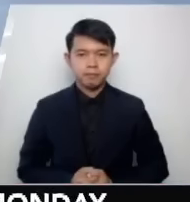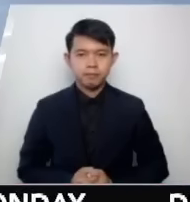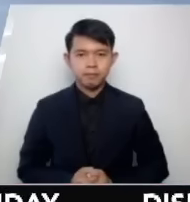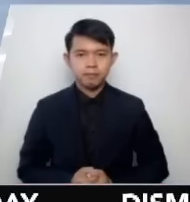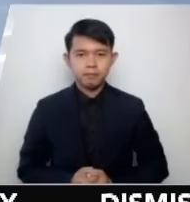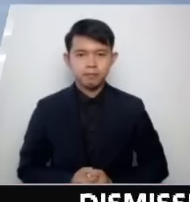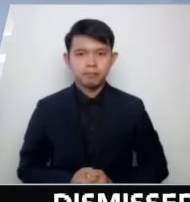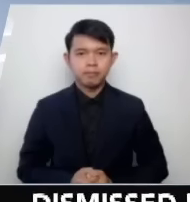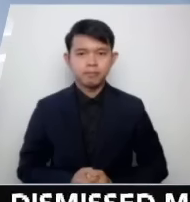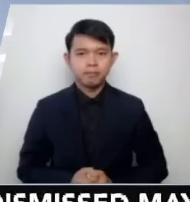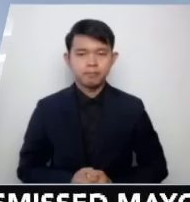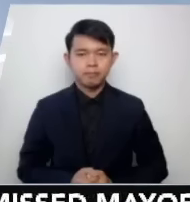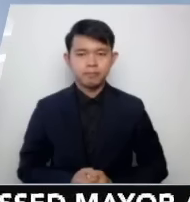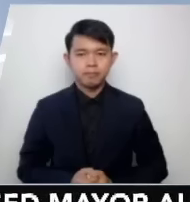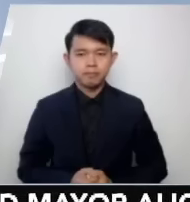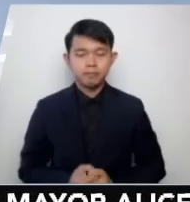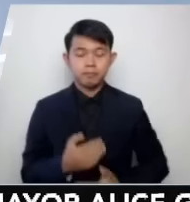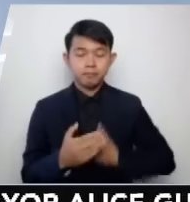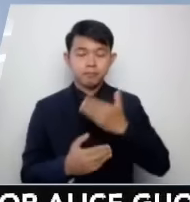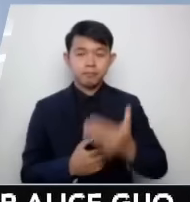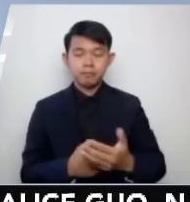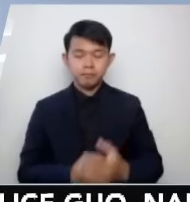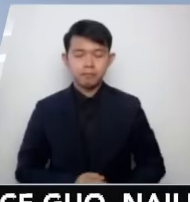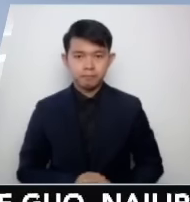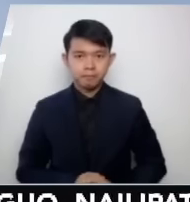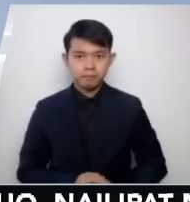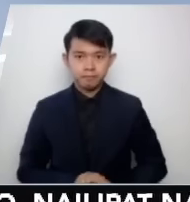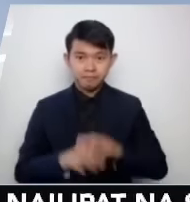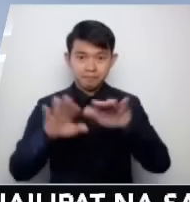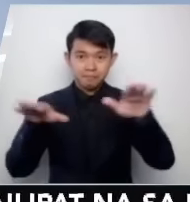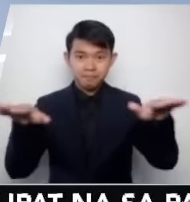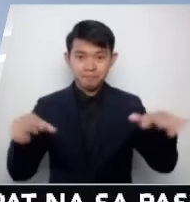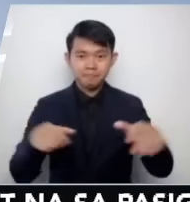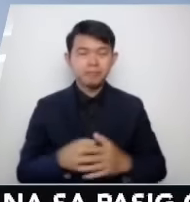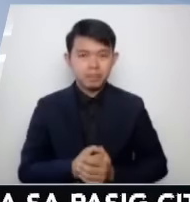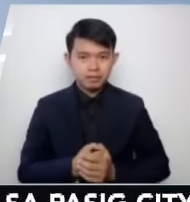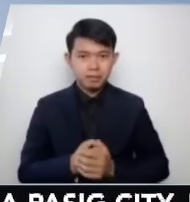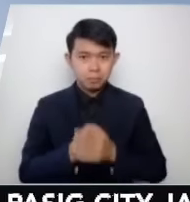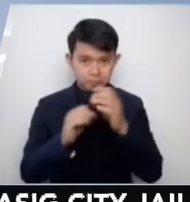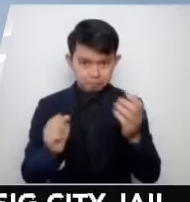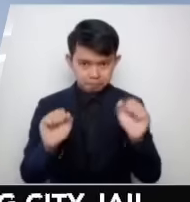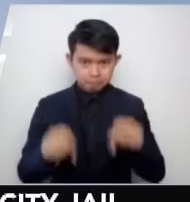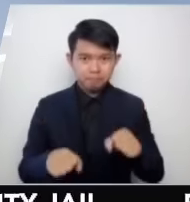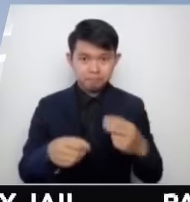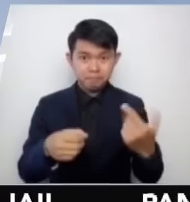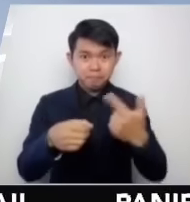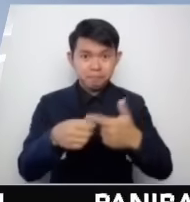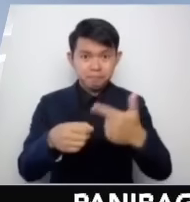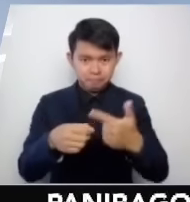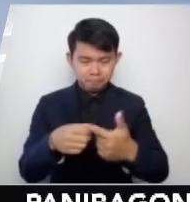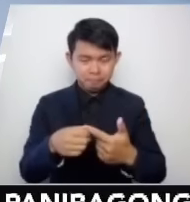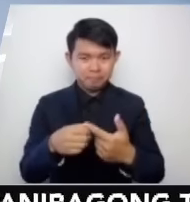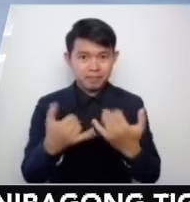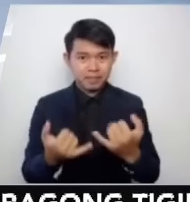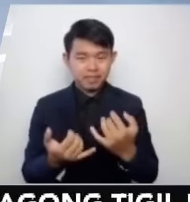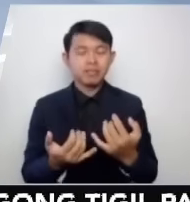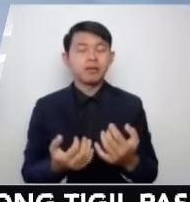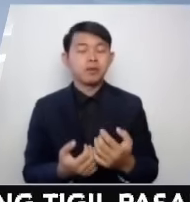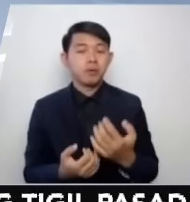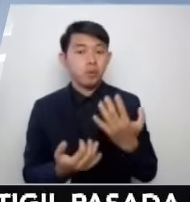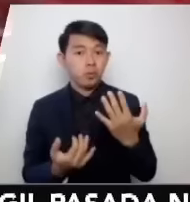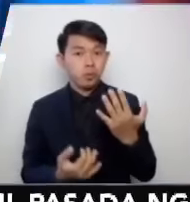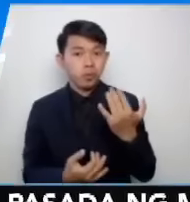Mga kapuso, humabol na sa pagpapagas dahil may taas presyo sa ilang produktong petrolyo ngayong Linggo. Sa